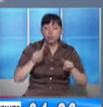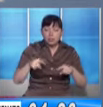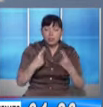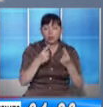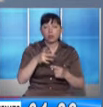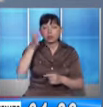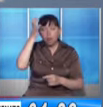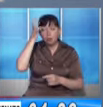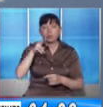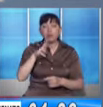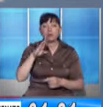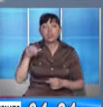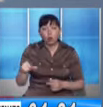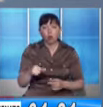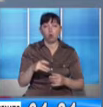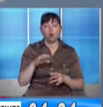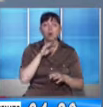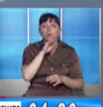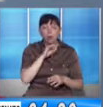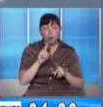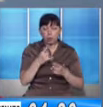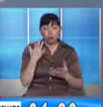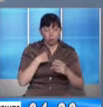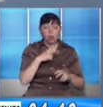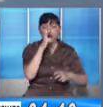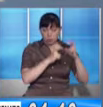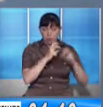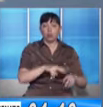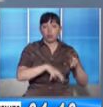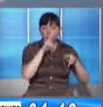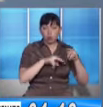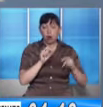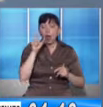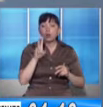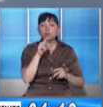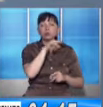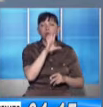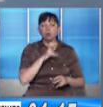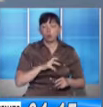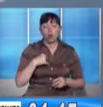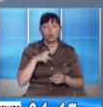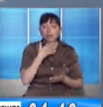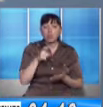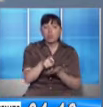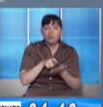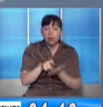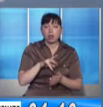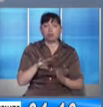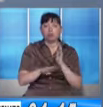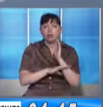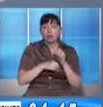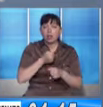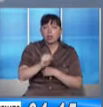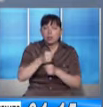restabilim învățământul profesional tehnic, pentru că în aceste fabrici nu are cine lucra, nu avem specialiști calificați, nu avem sudori, nu avem lemnari și tot așa mai